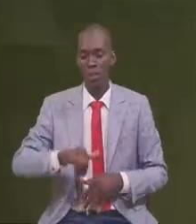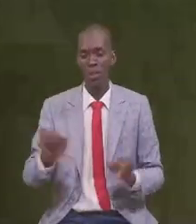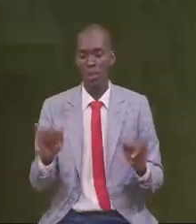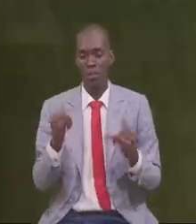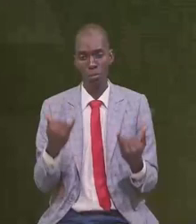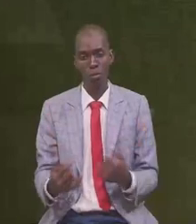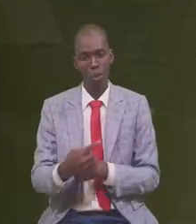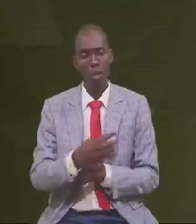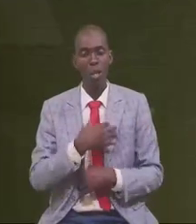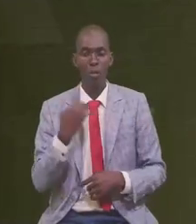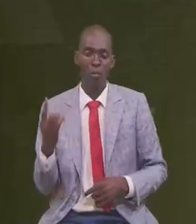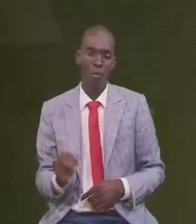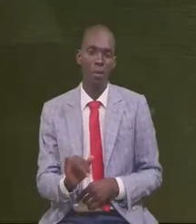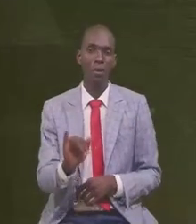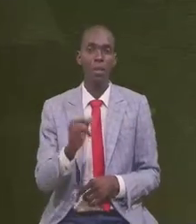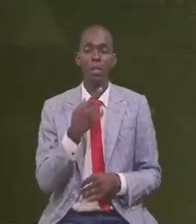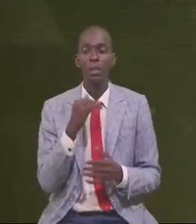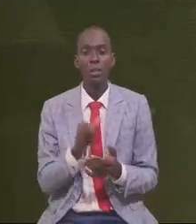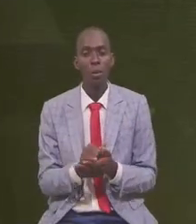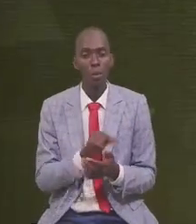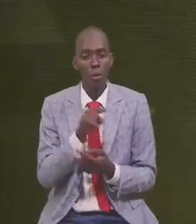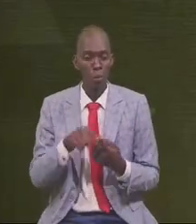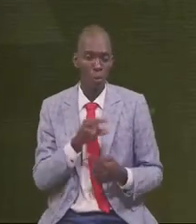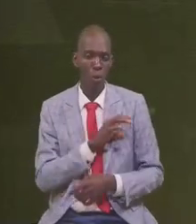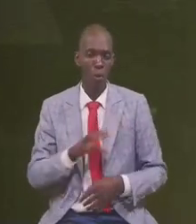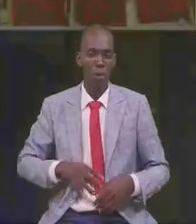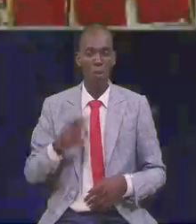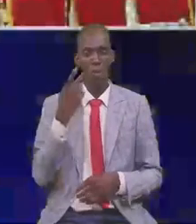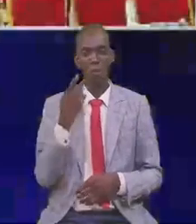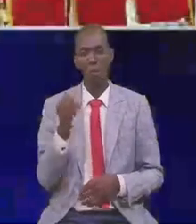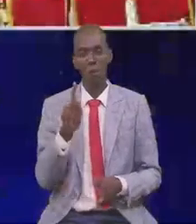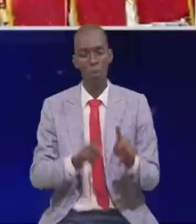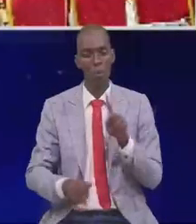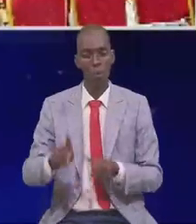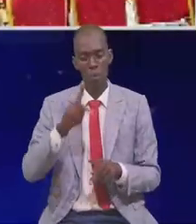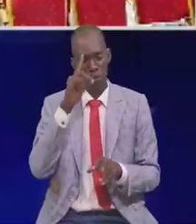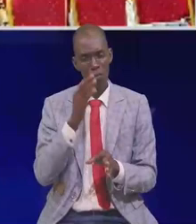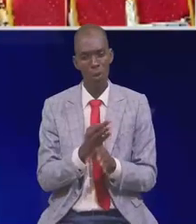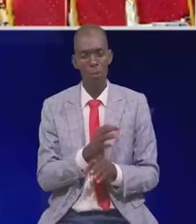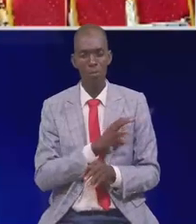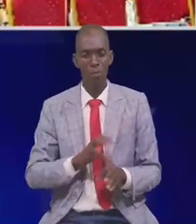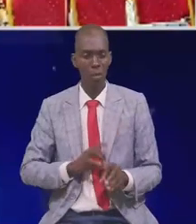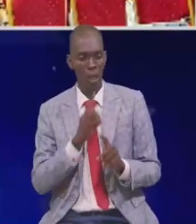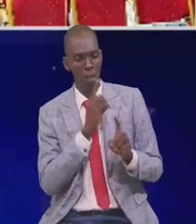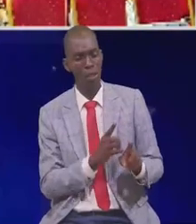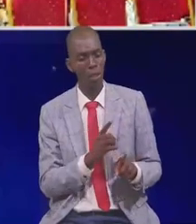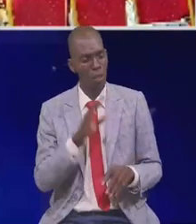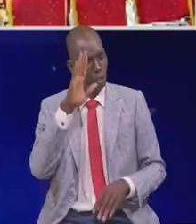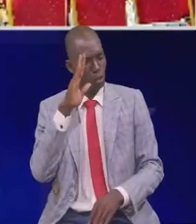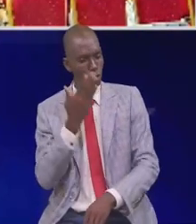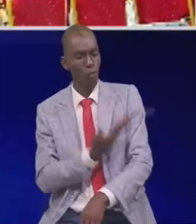toujours. Et il dit, quand il a vu leur foi, il dit, mon fils, il a appelé mon